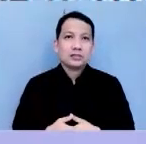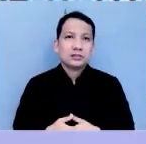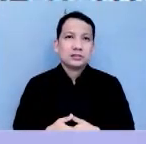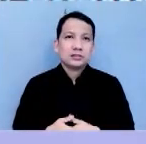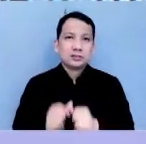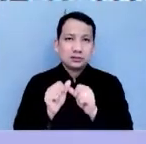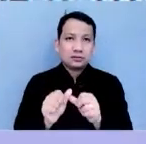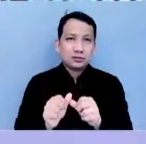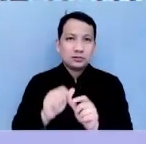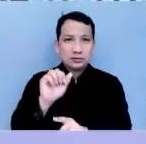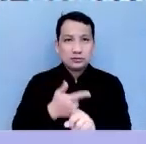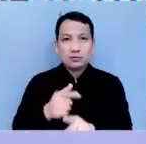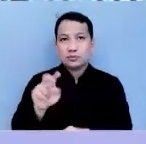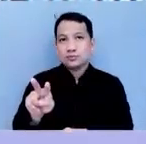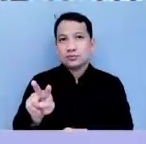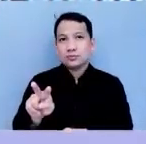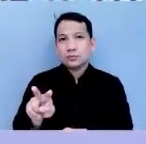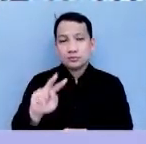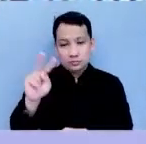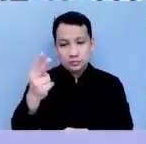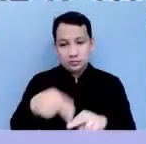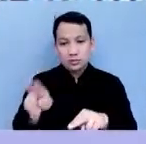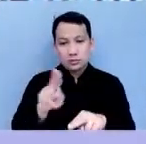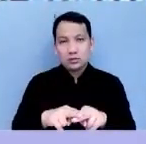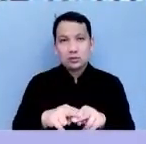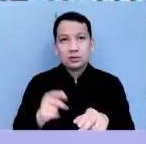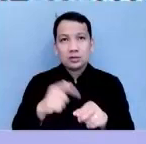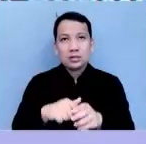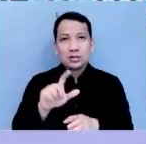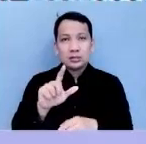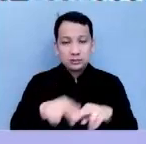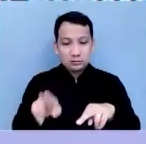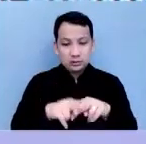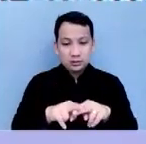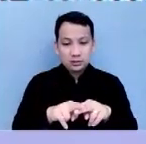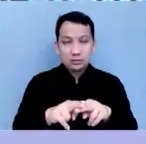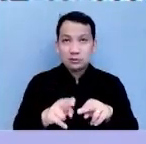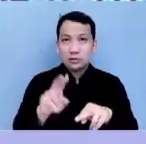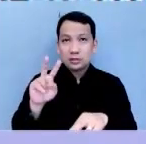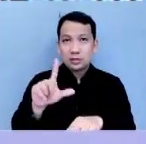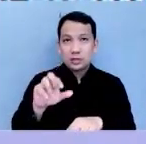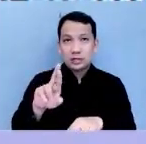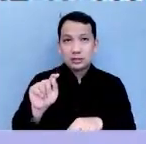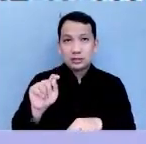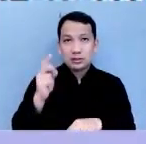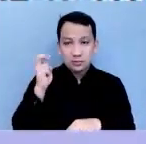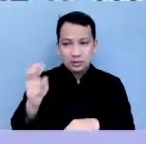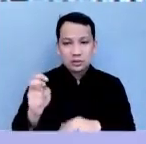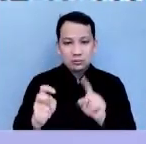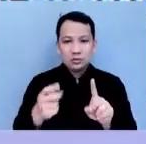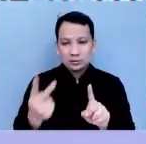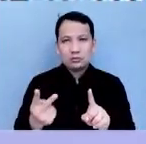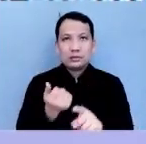Aarkada na sa August 2 ang mahigit 2 pisong dagdag pasahe sa LRT 1 at 2. Pero ngayon pa lang, puwapalag na ang ilang commuter, lalo